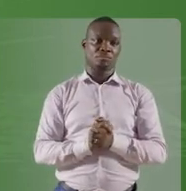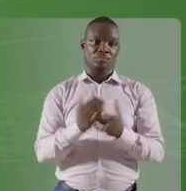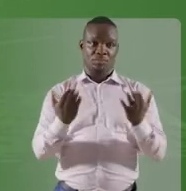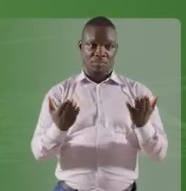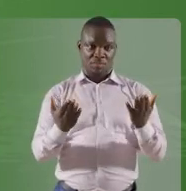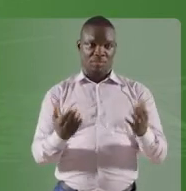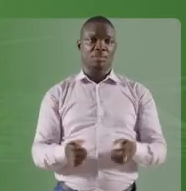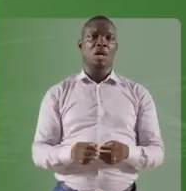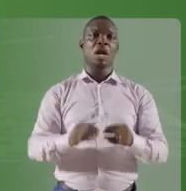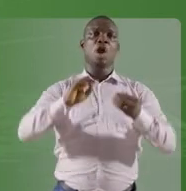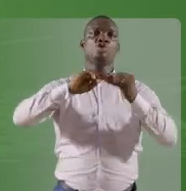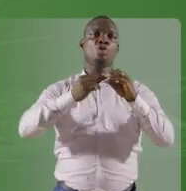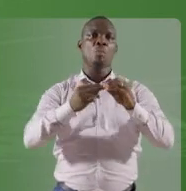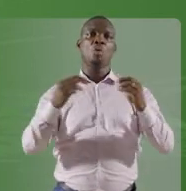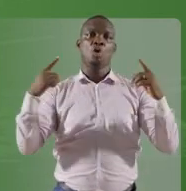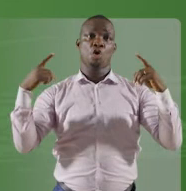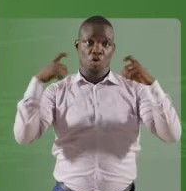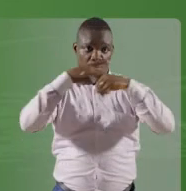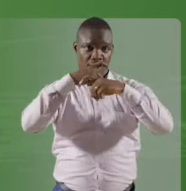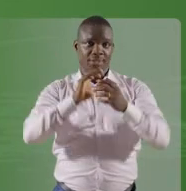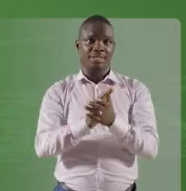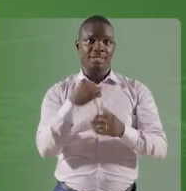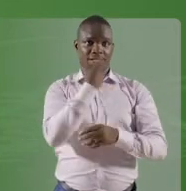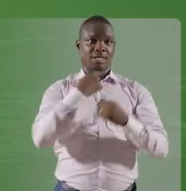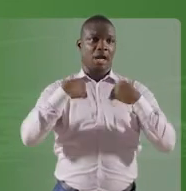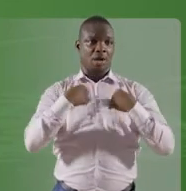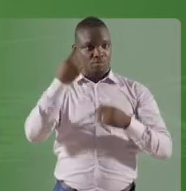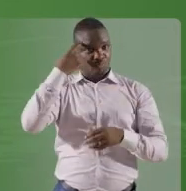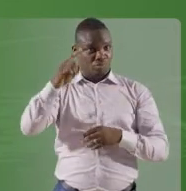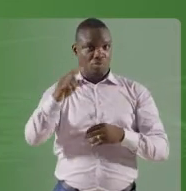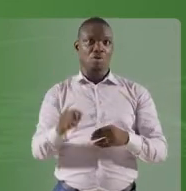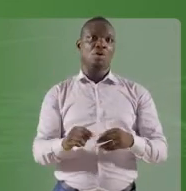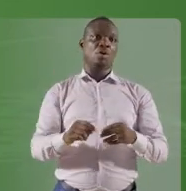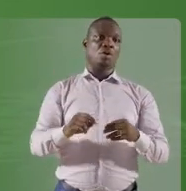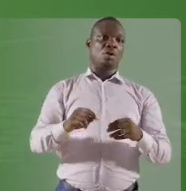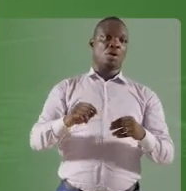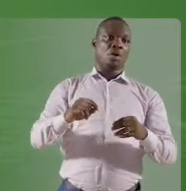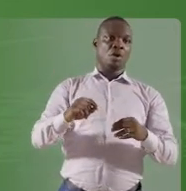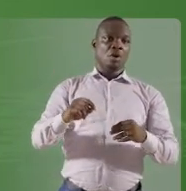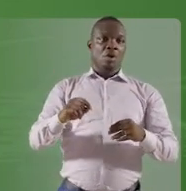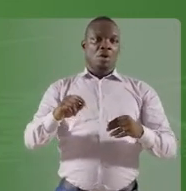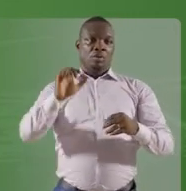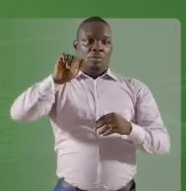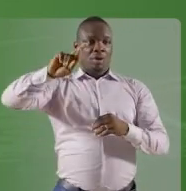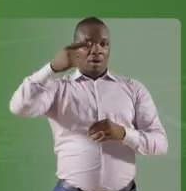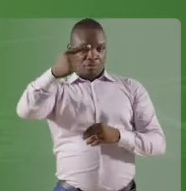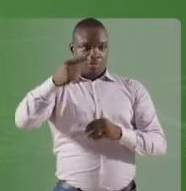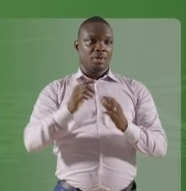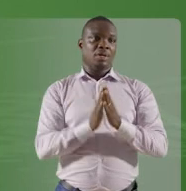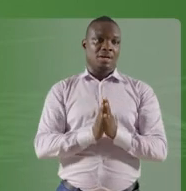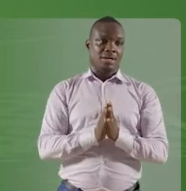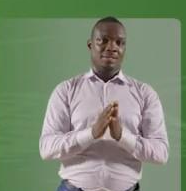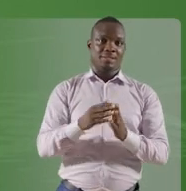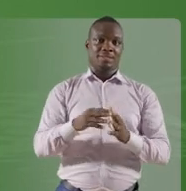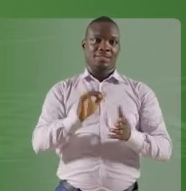Un nombre complexe qui a pour argument pi sur 2 plus Kpi est un